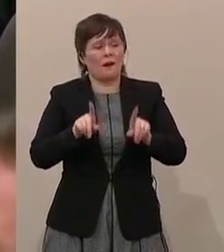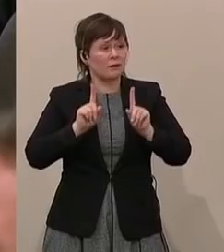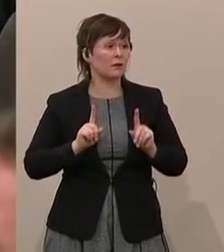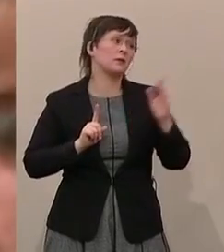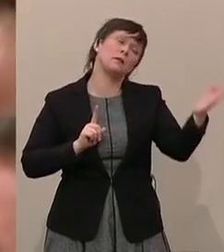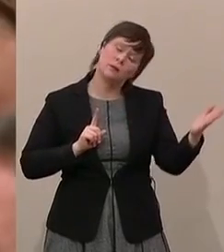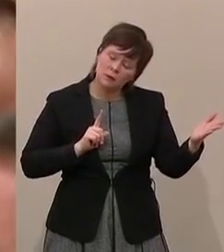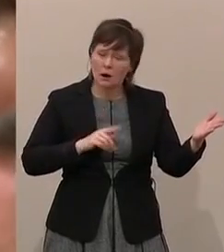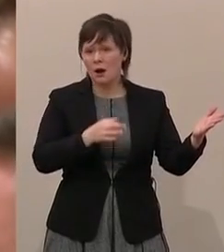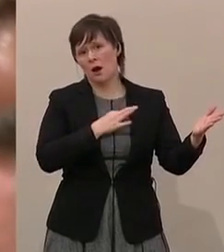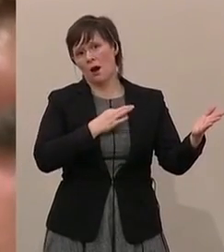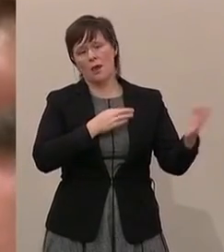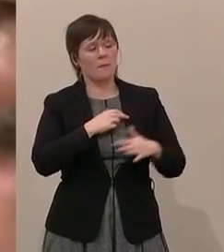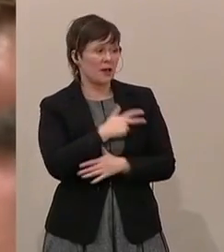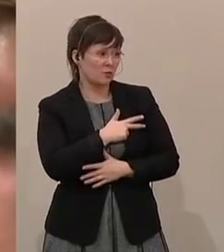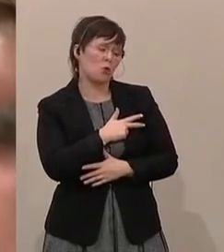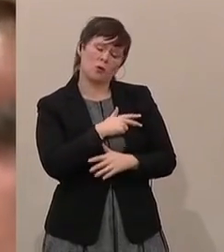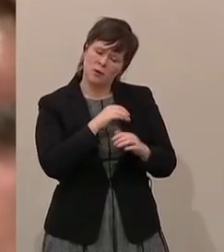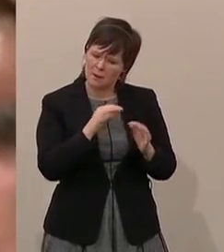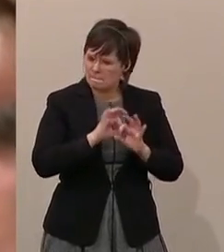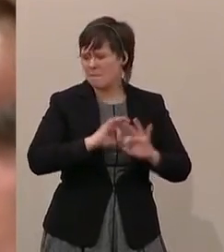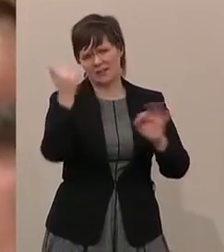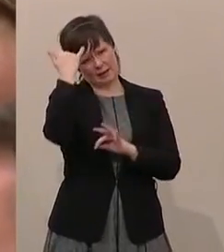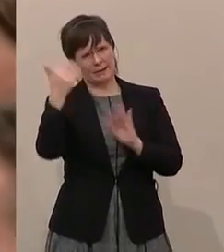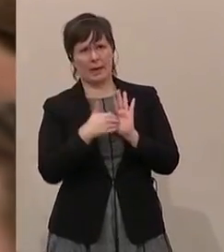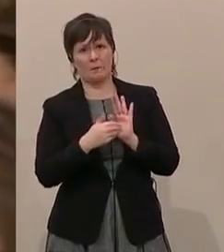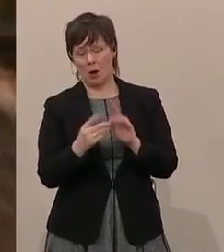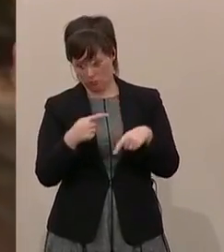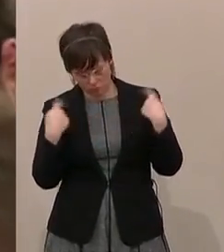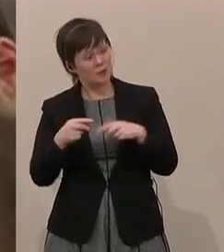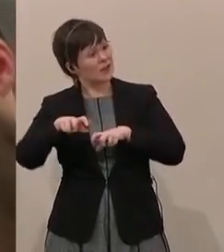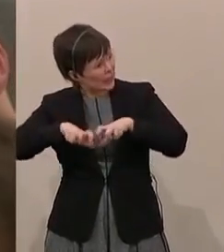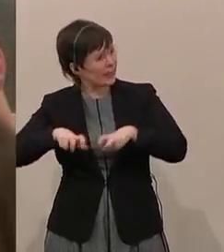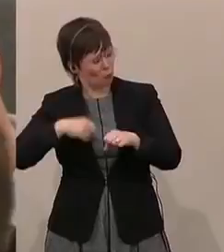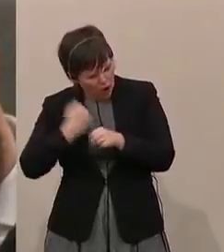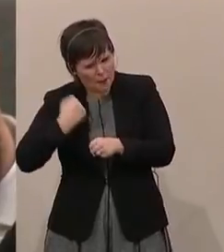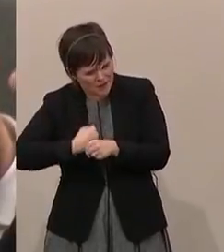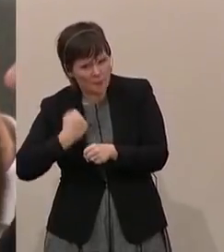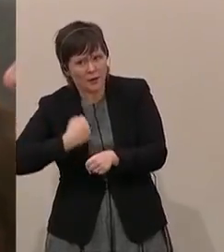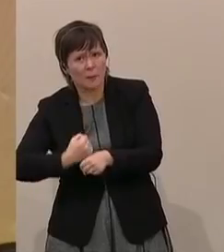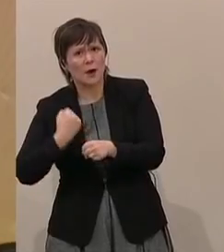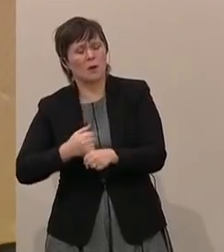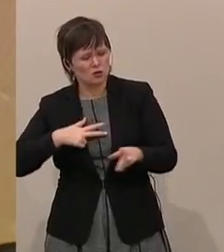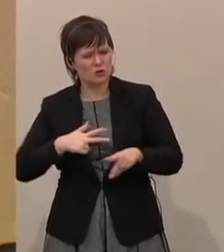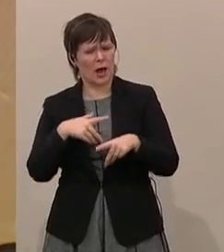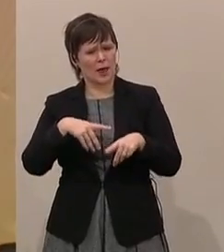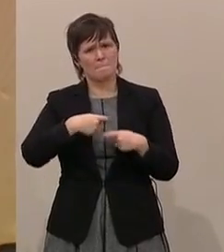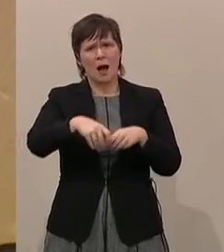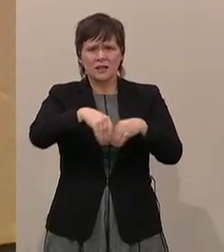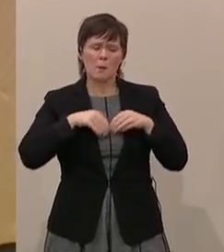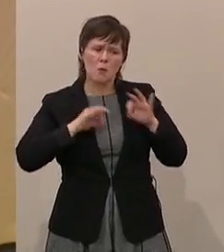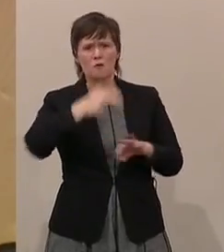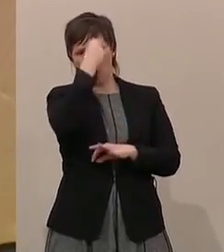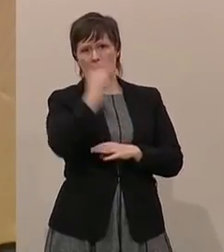was Besseres aus. Diese Regierung arbeitet, sie setzt tagtäglich soziale Maßnahmen für die Menschen um, sie kümmert sich um die Menschen und